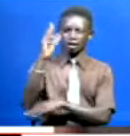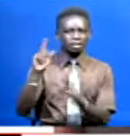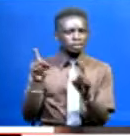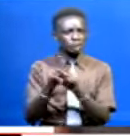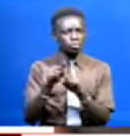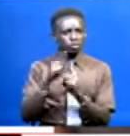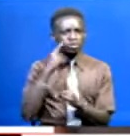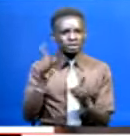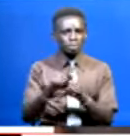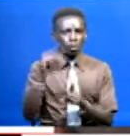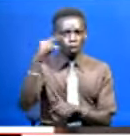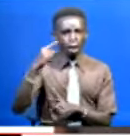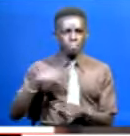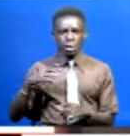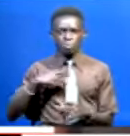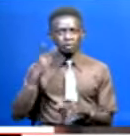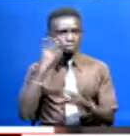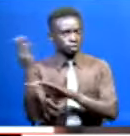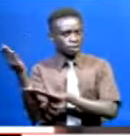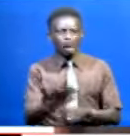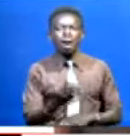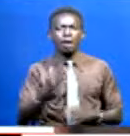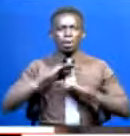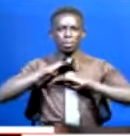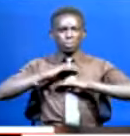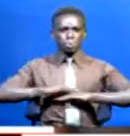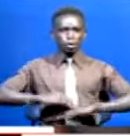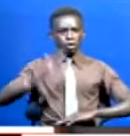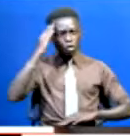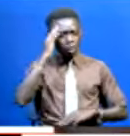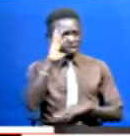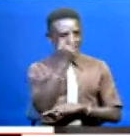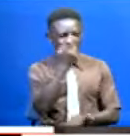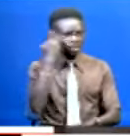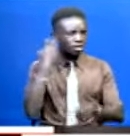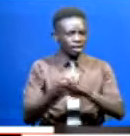Muti wa Elgon teak sio mbao tu rahisi kuipata tu hivi.